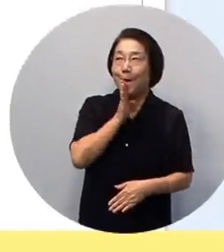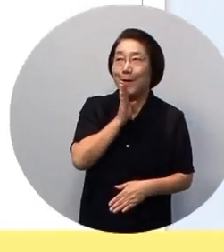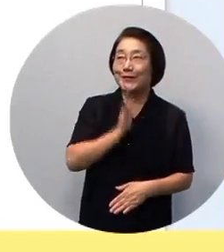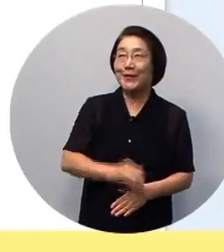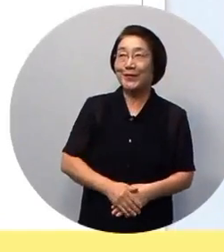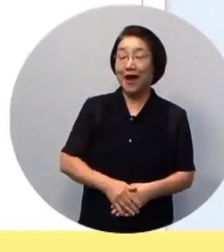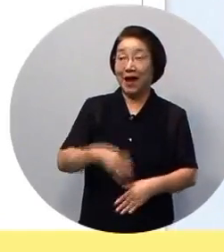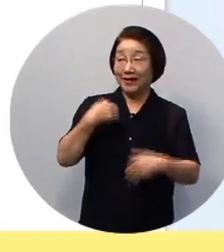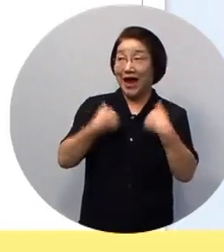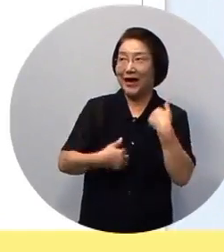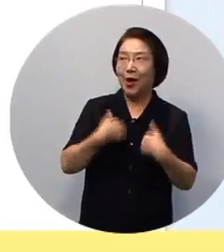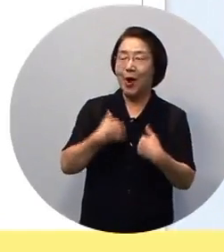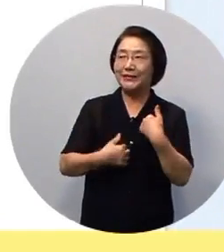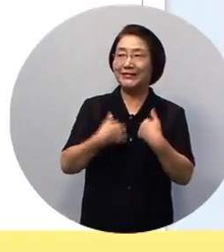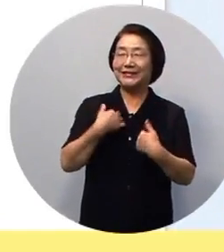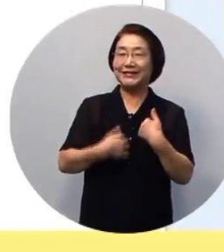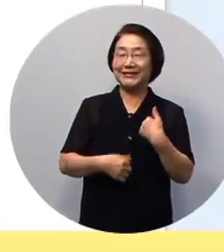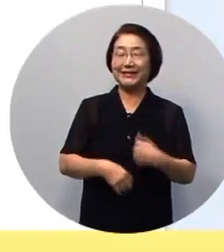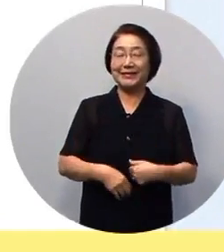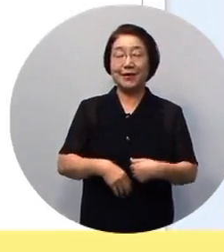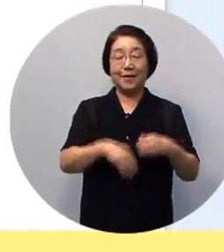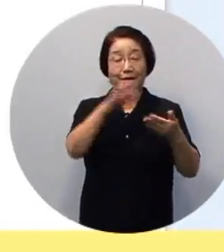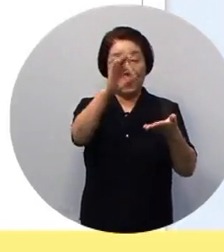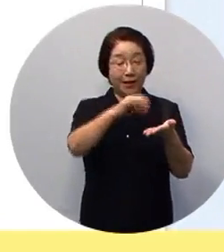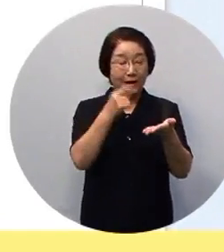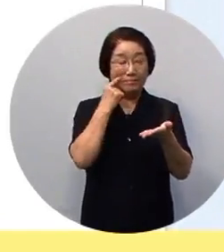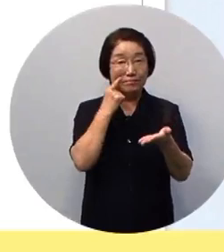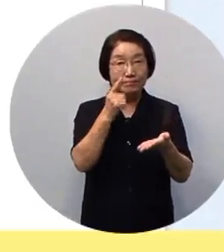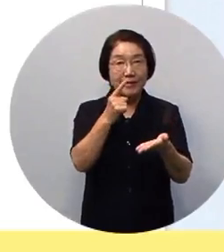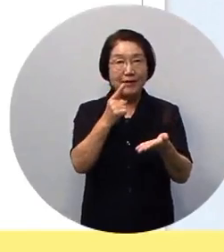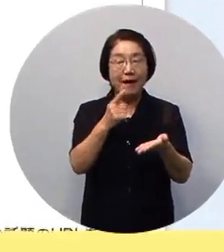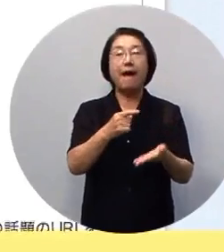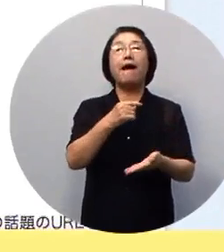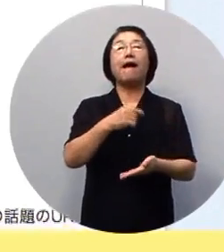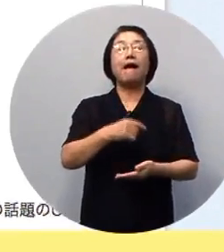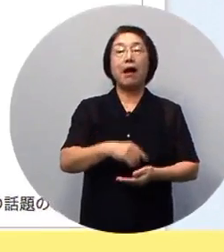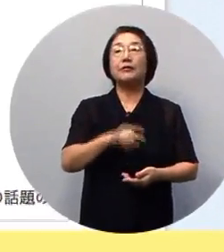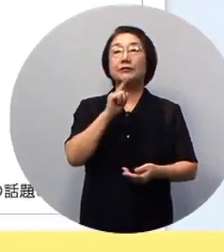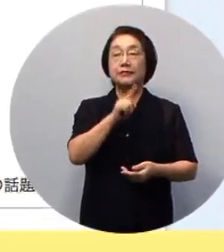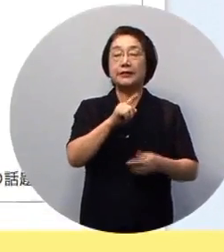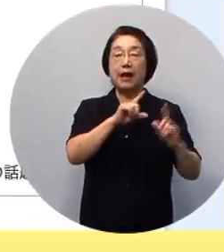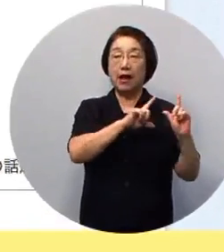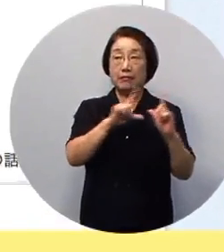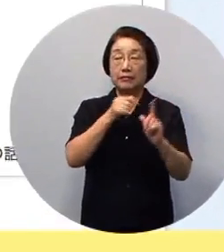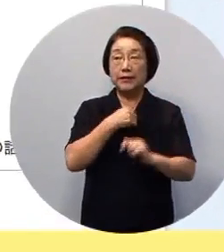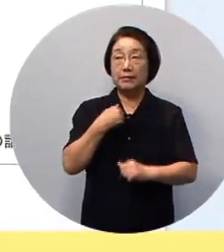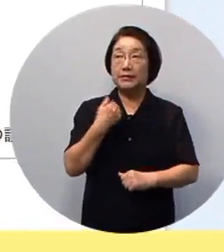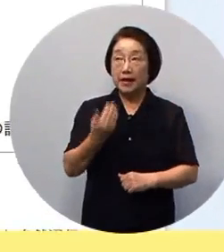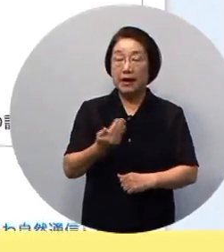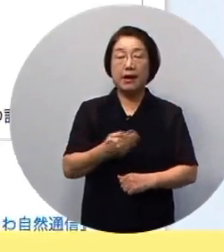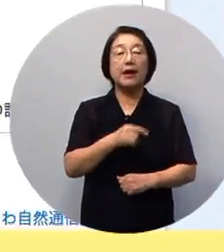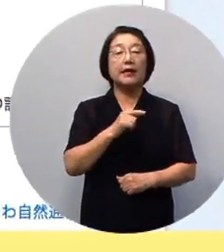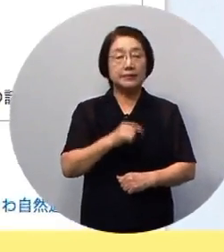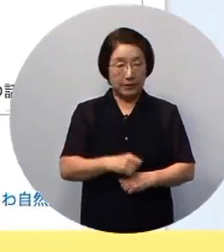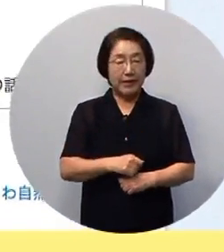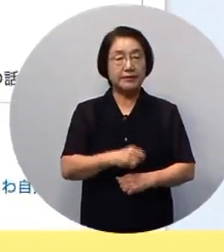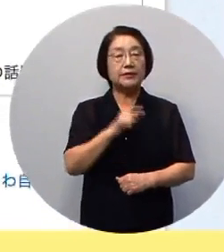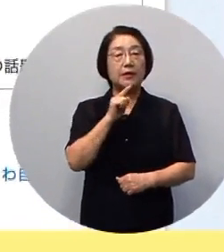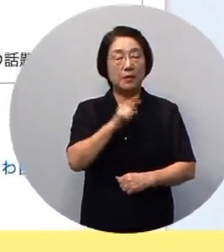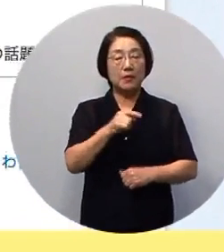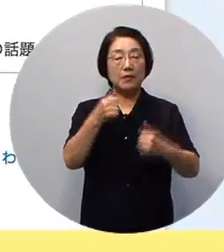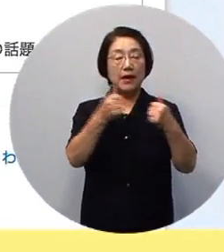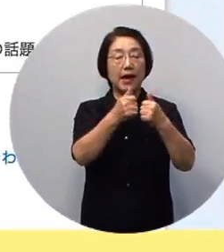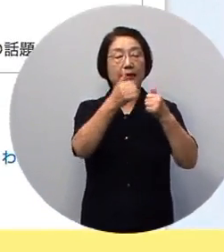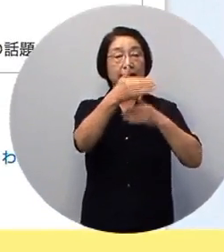方がこう投稿してそれを見て、これに対してコメントなんかもできるんですか？ そうですね、この会議室に参加している方でし